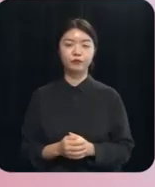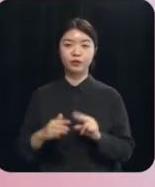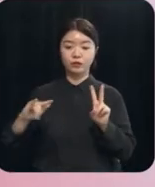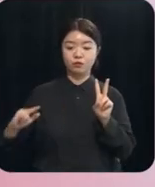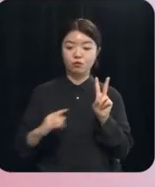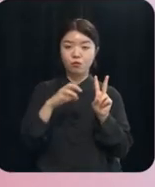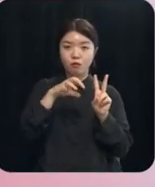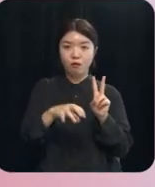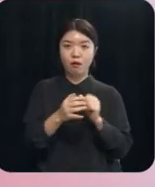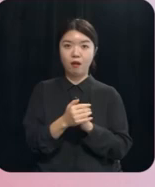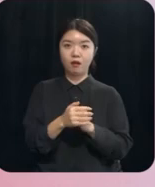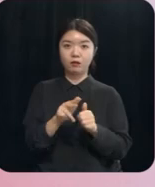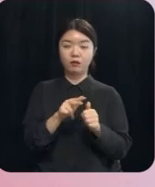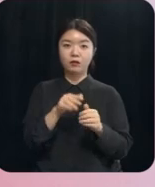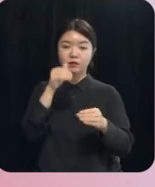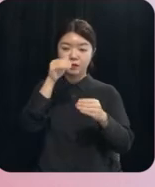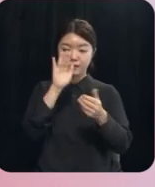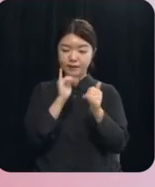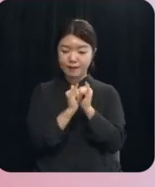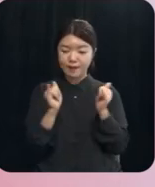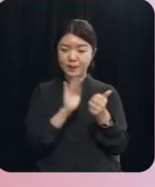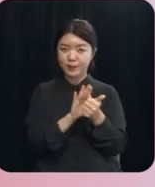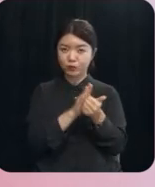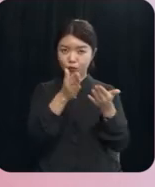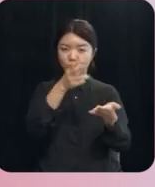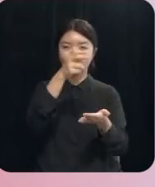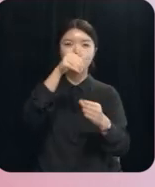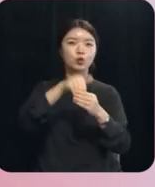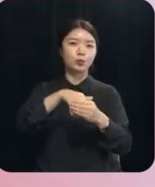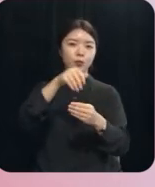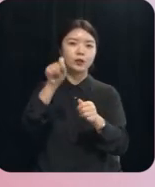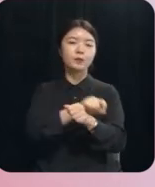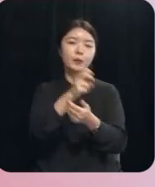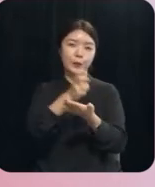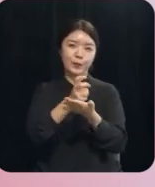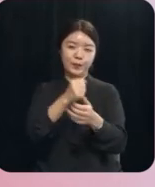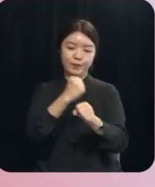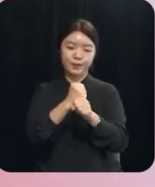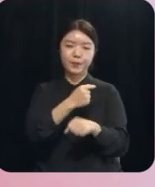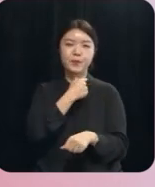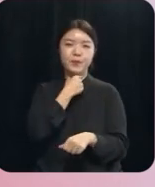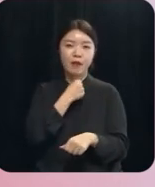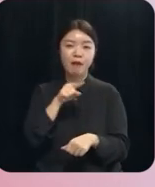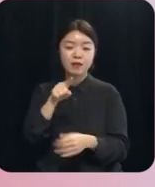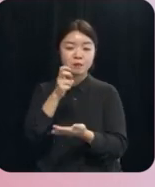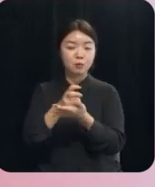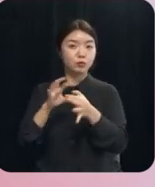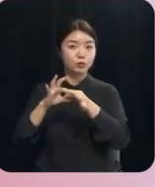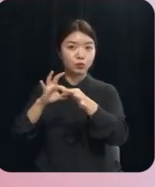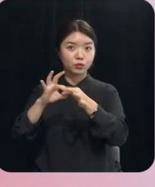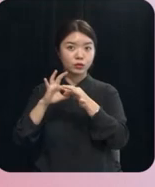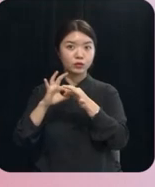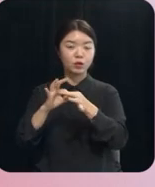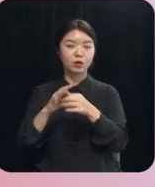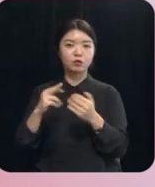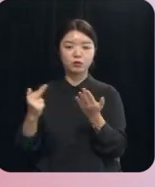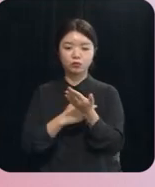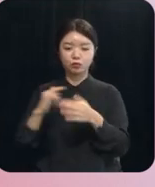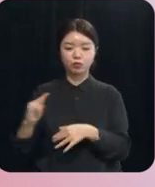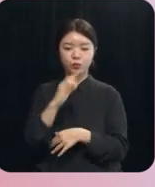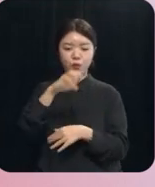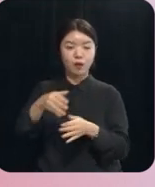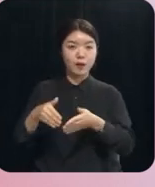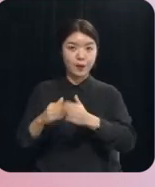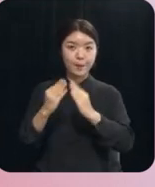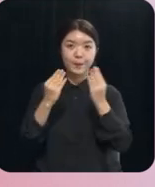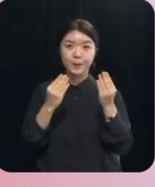제2공항 주민 지원에 관한 특별법을 이제 만들고 싶습니다. 이 법을 통해서 제주공항이 만들어지게